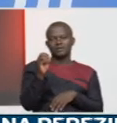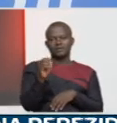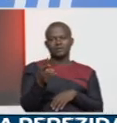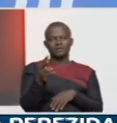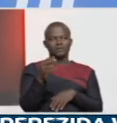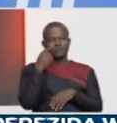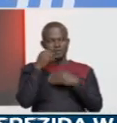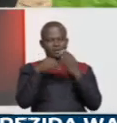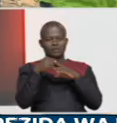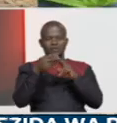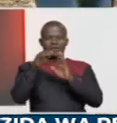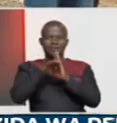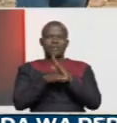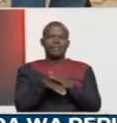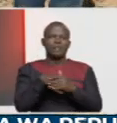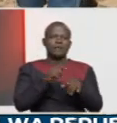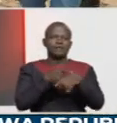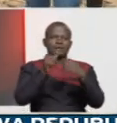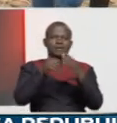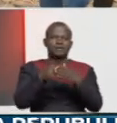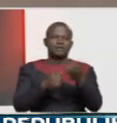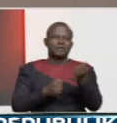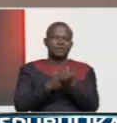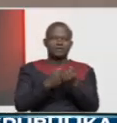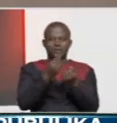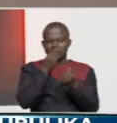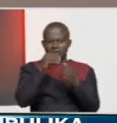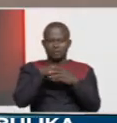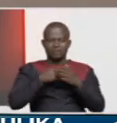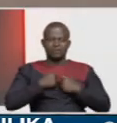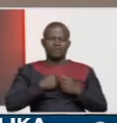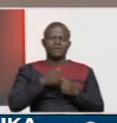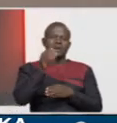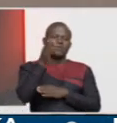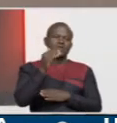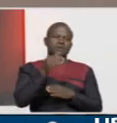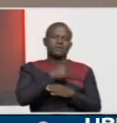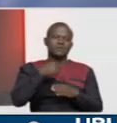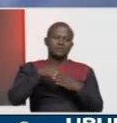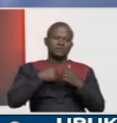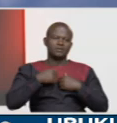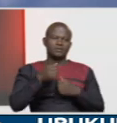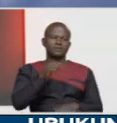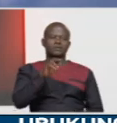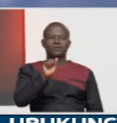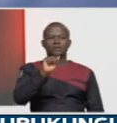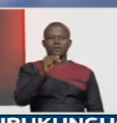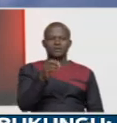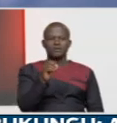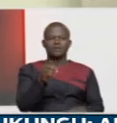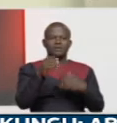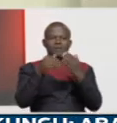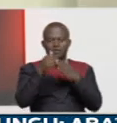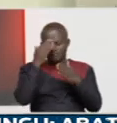ku maliste dufite. Ubwagezaga inkunga y'ibiribwa ku bakinnyi bakungufu mu Rwanda, Ambasade y'Ubushinwa mu Rwanda Rwanda yavuze ko itanzwe mu